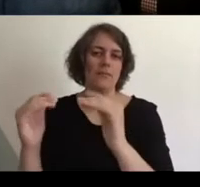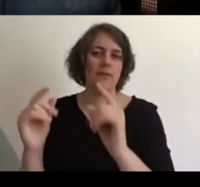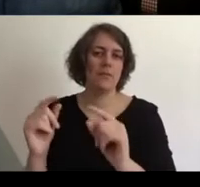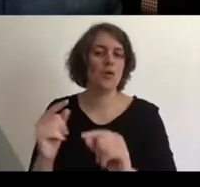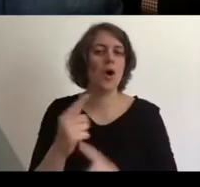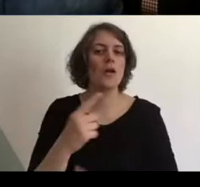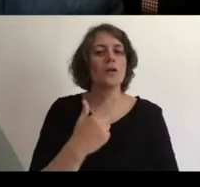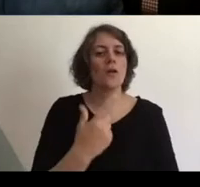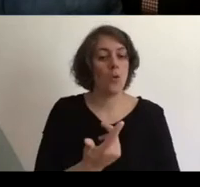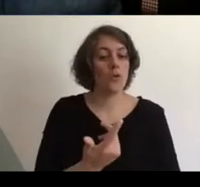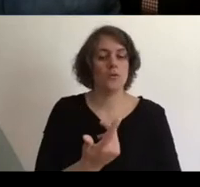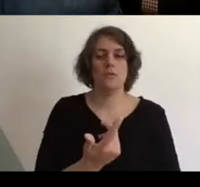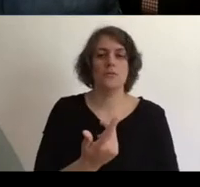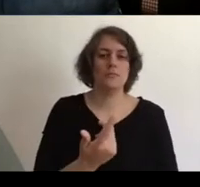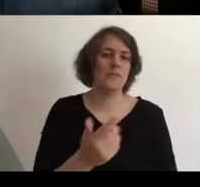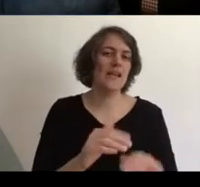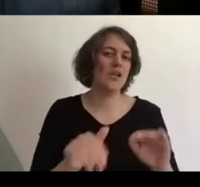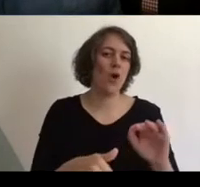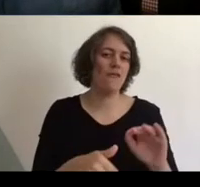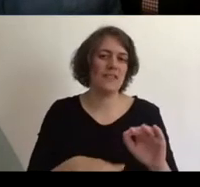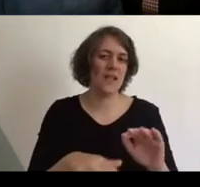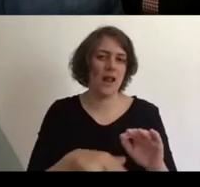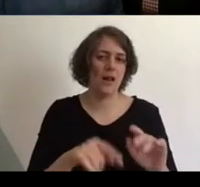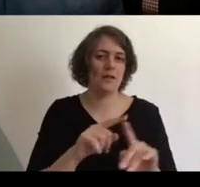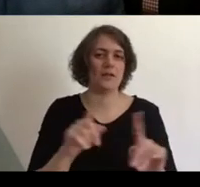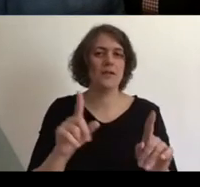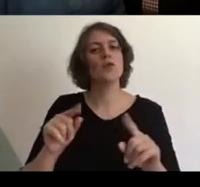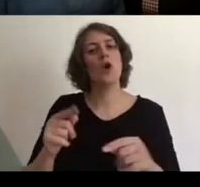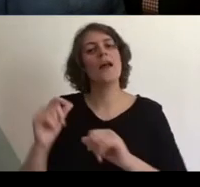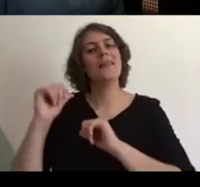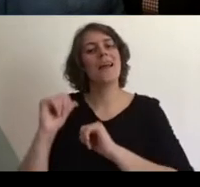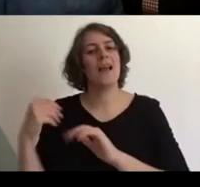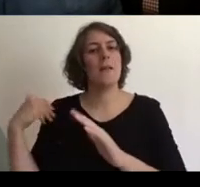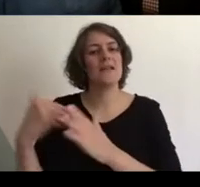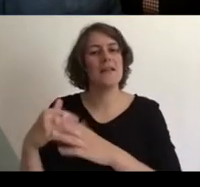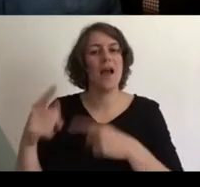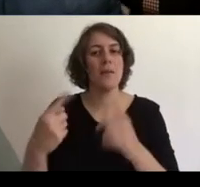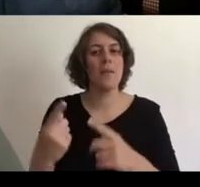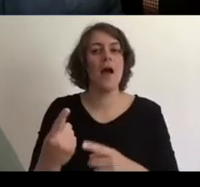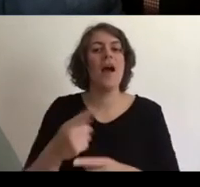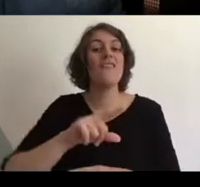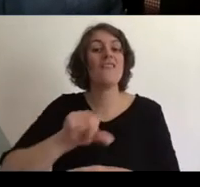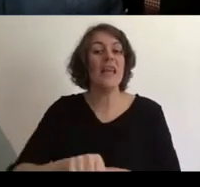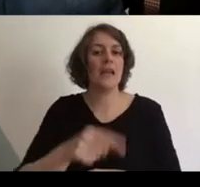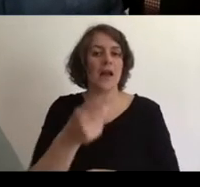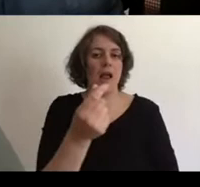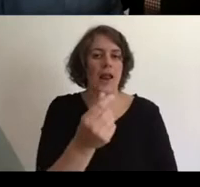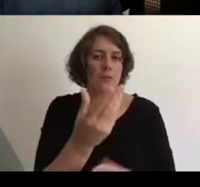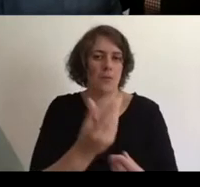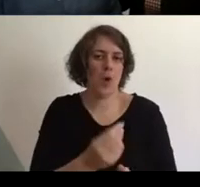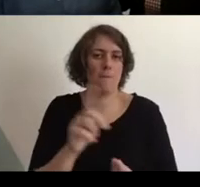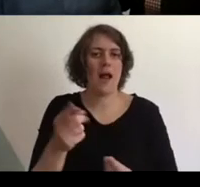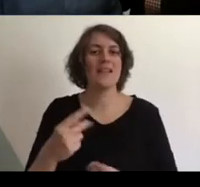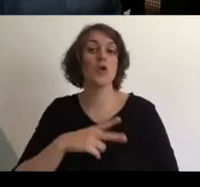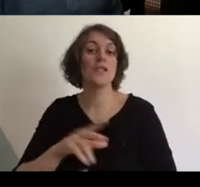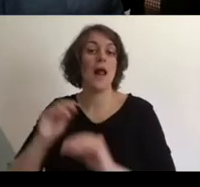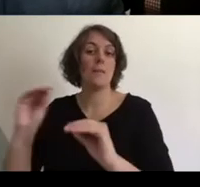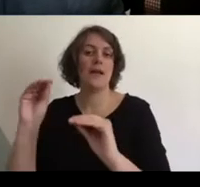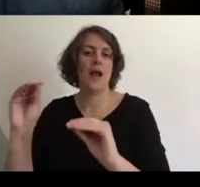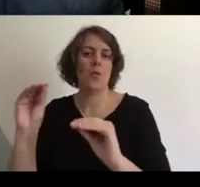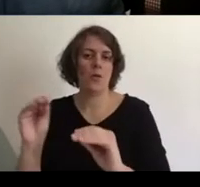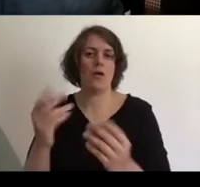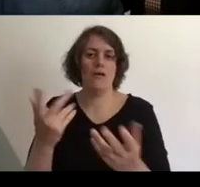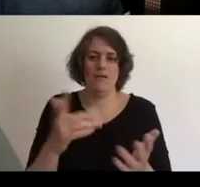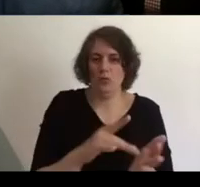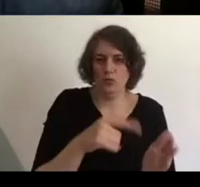besetzen sind. Also verdiene ich, oder so war das auch bis jetzt immer, habe ich weniger Geld verdient. Und dazu kommt, dass ich in einer Branche war.